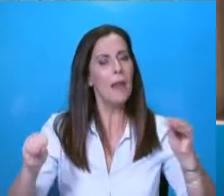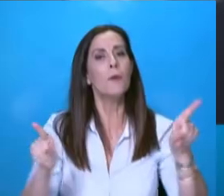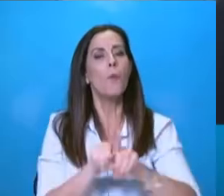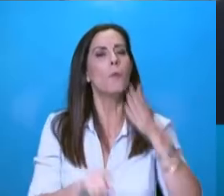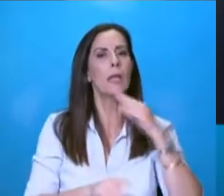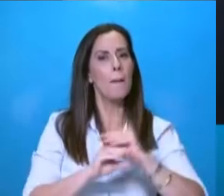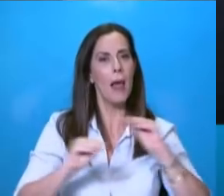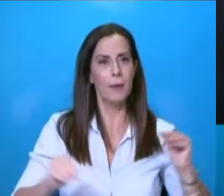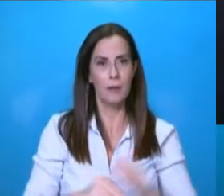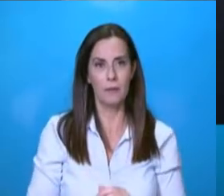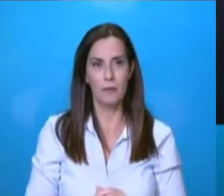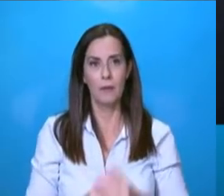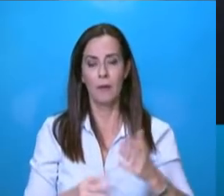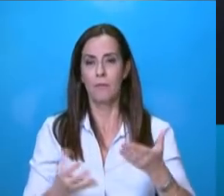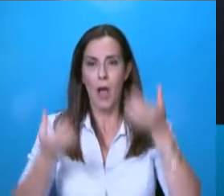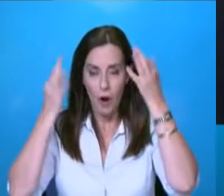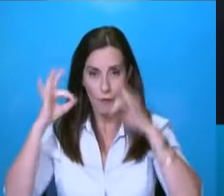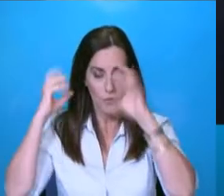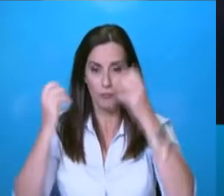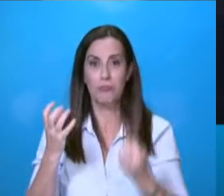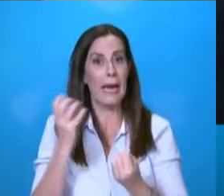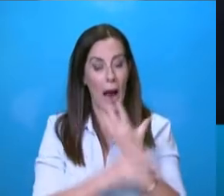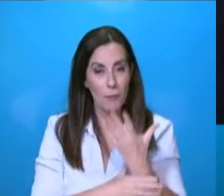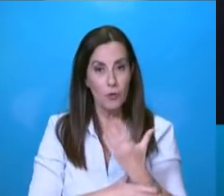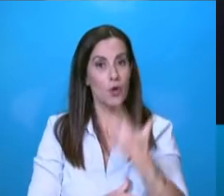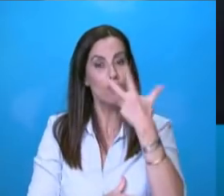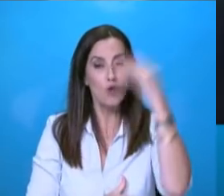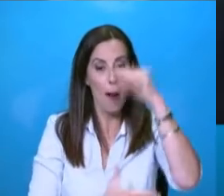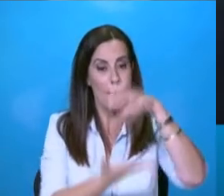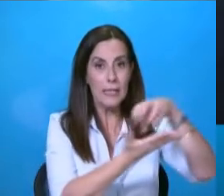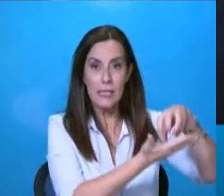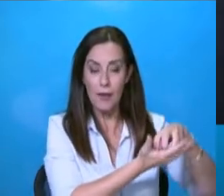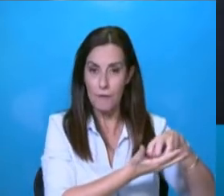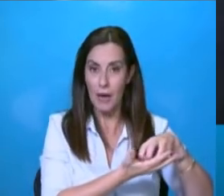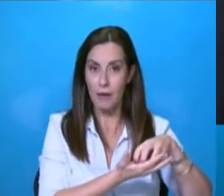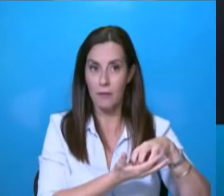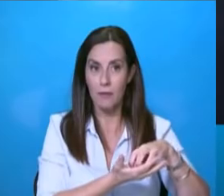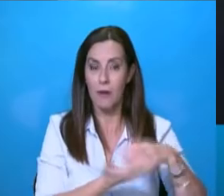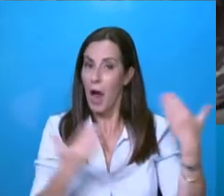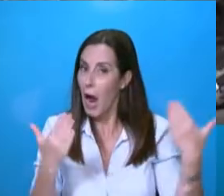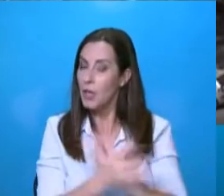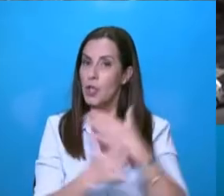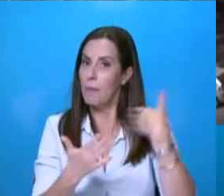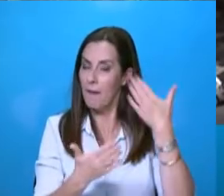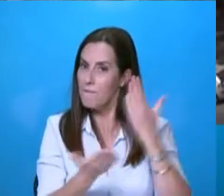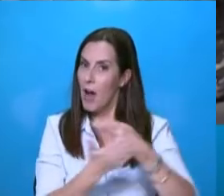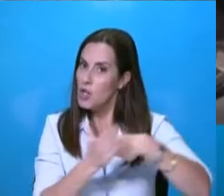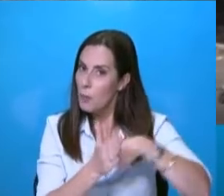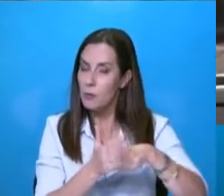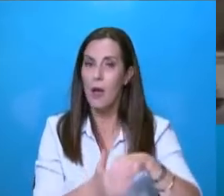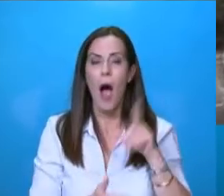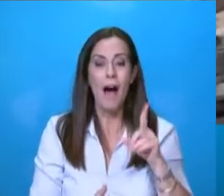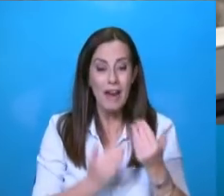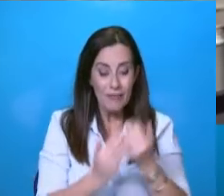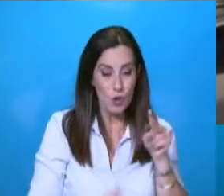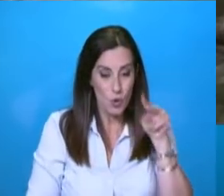הישראלית. כבוד השגריר, השנה אנחנו פתחנו שלושה בתי ספר למעשה חדשים ומשופצים. אלא שטרם